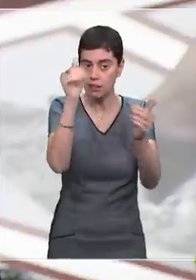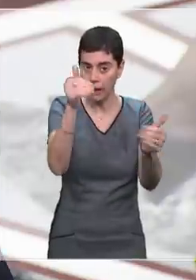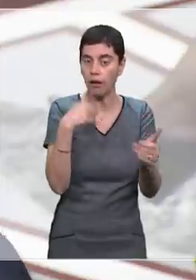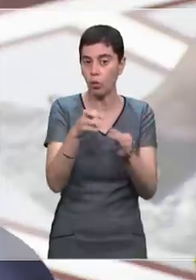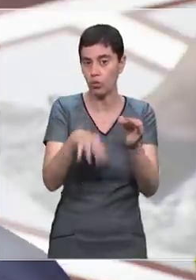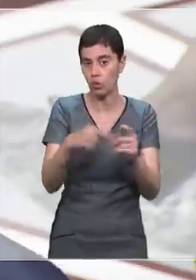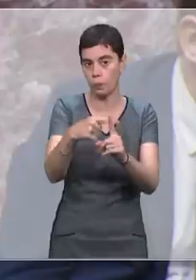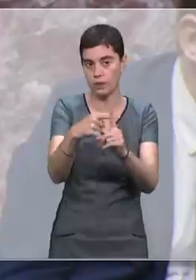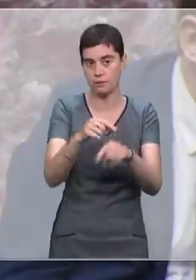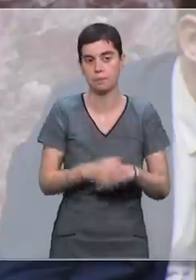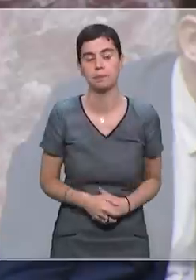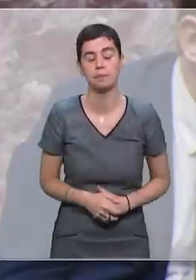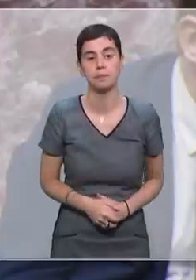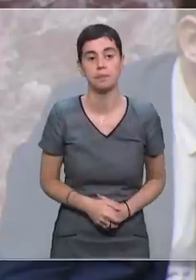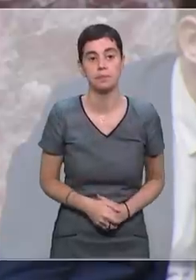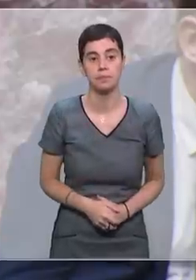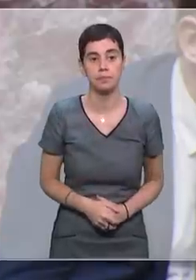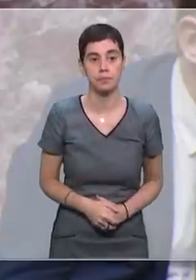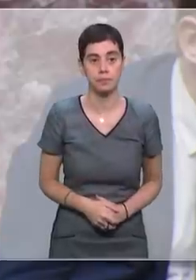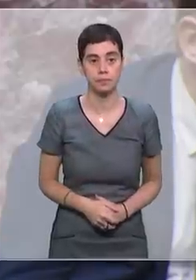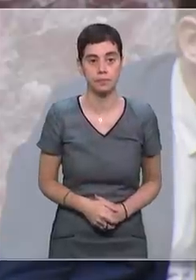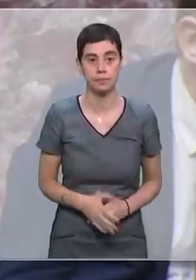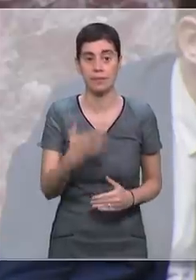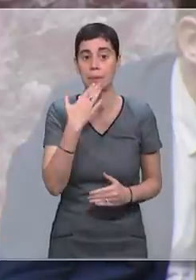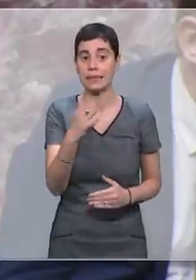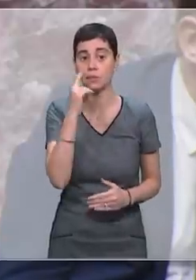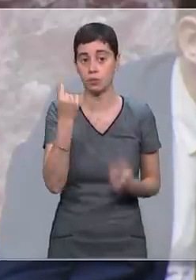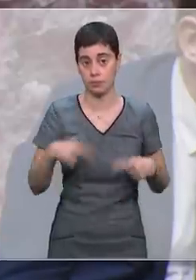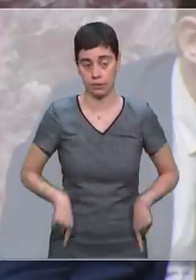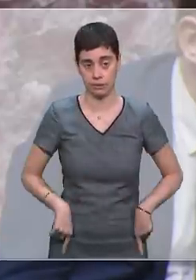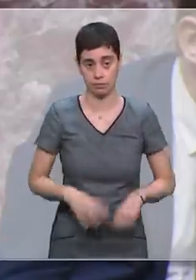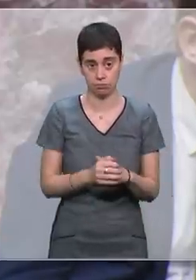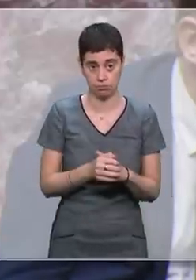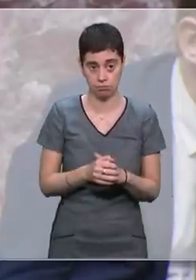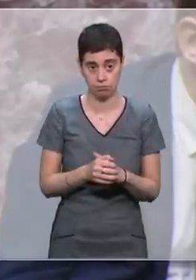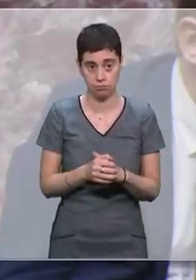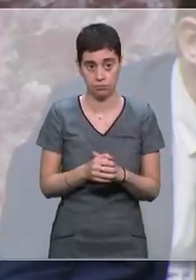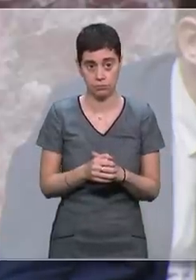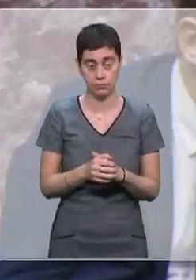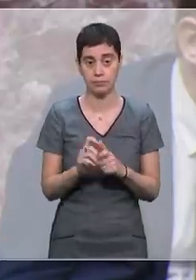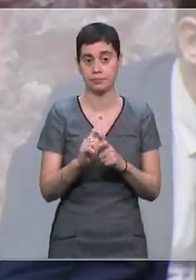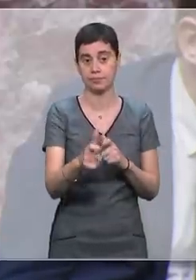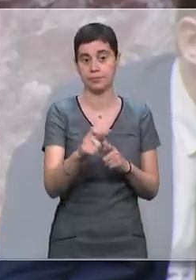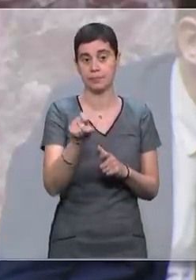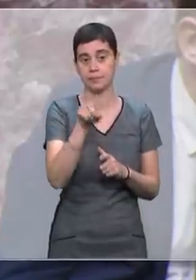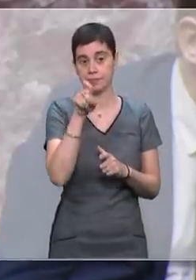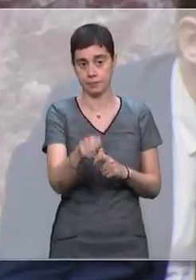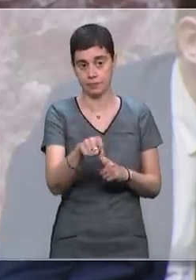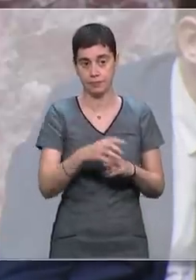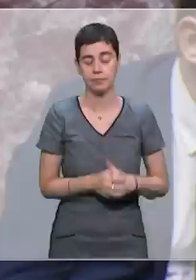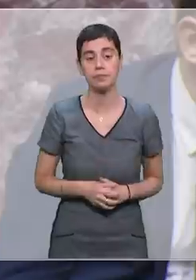Merci. Je vous remercie, Monsieur le ministre. La parole est à Monsieur Jean-Claude Raux pour le